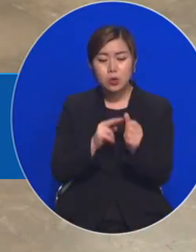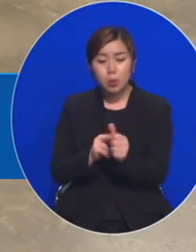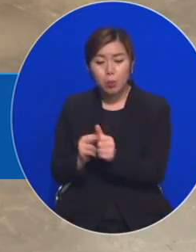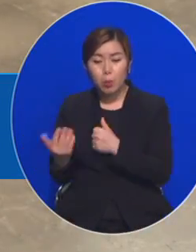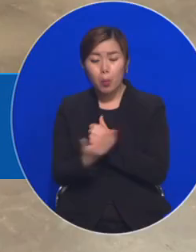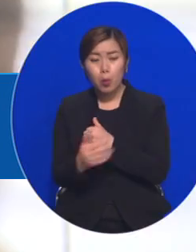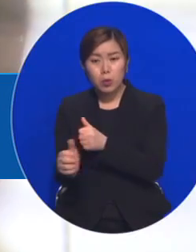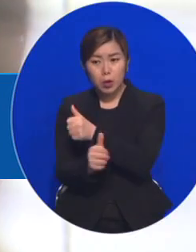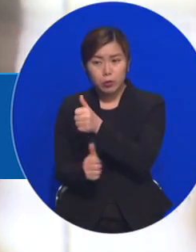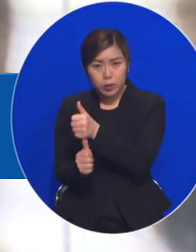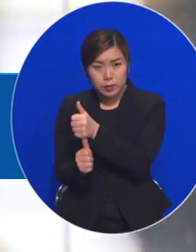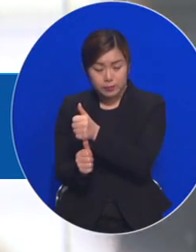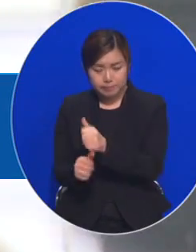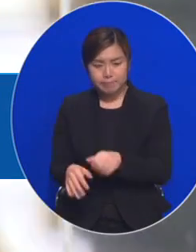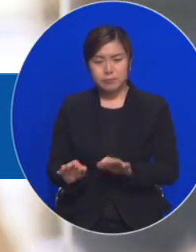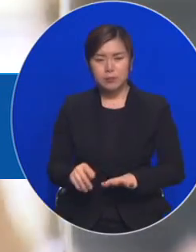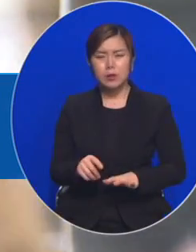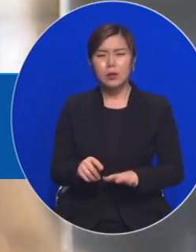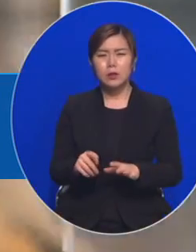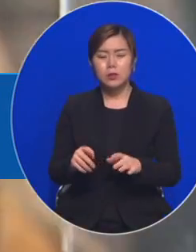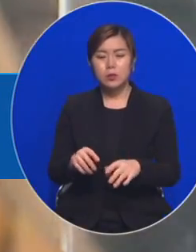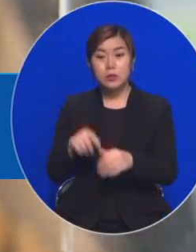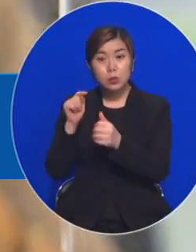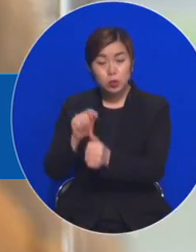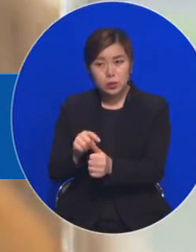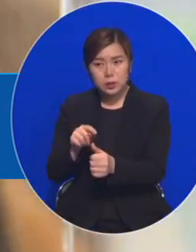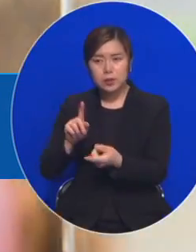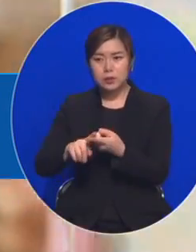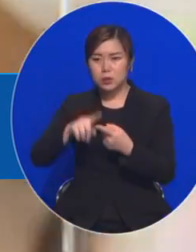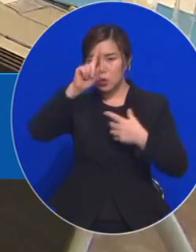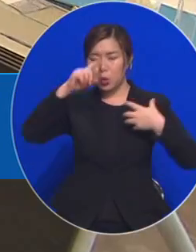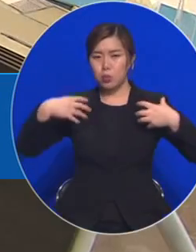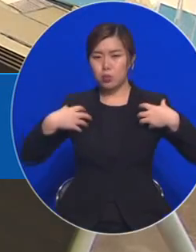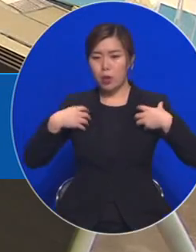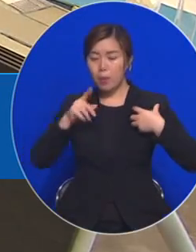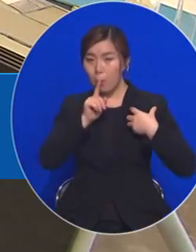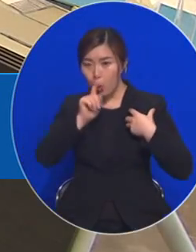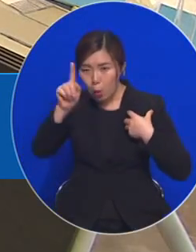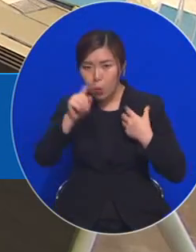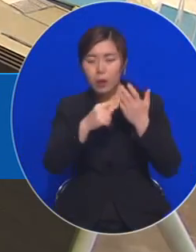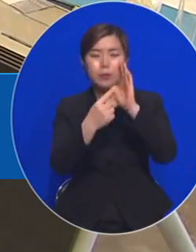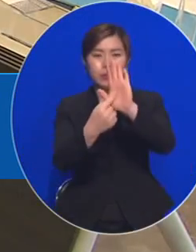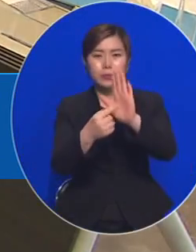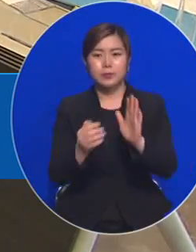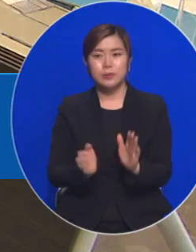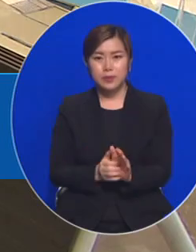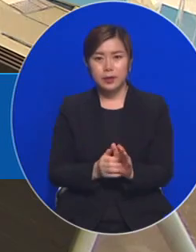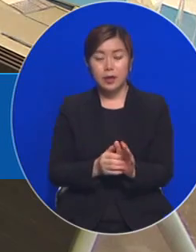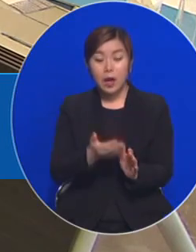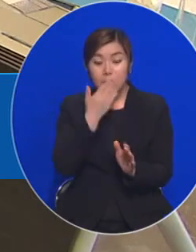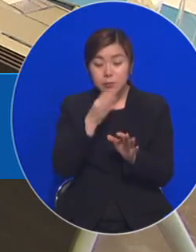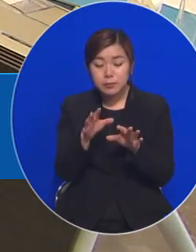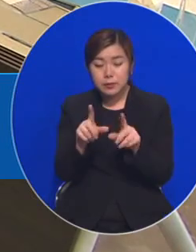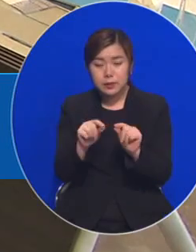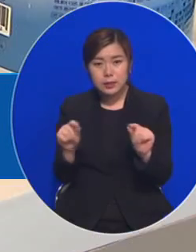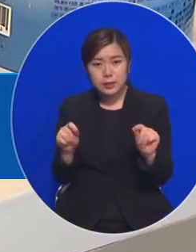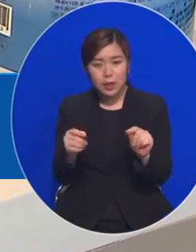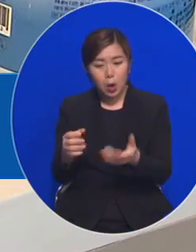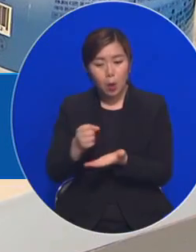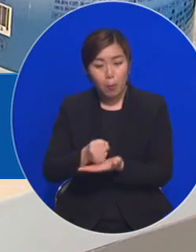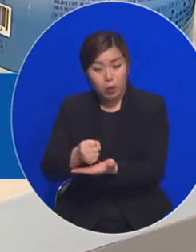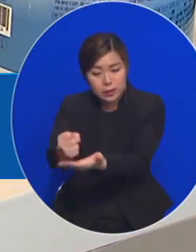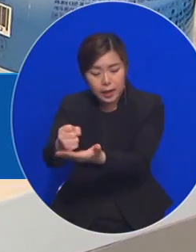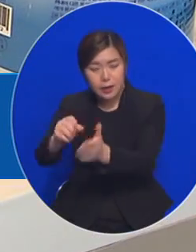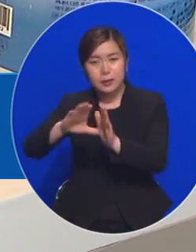개인정보보호위원회는 이 같은 내용의 개인정보 보호 조치를 방역당국에 보고한 뒤 발표했습니다. 음식을 포장해 갈 경우 수기